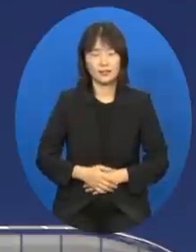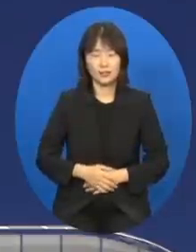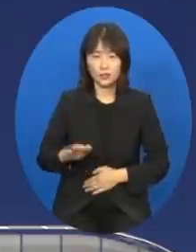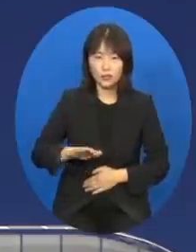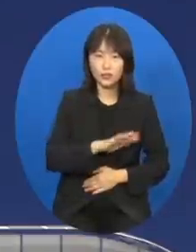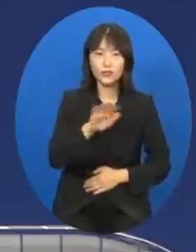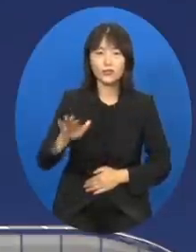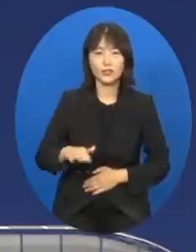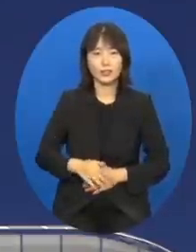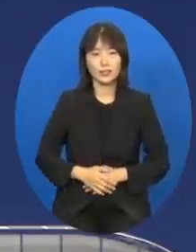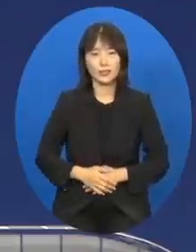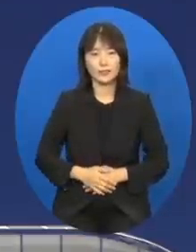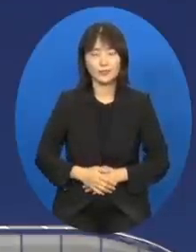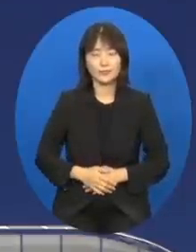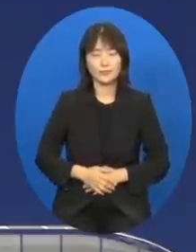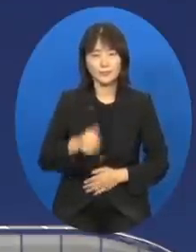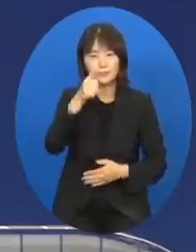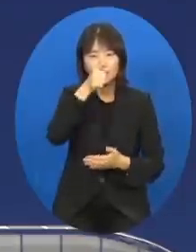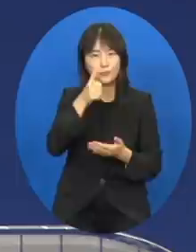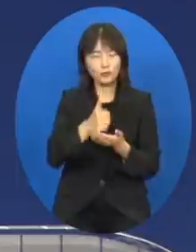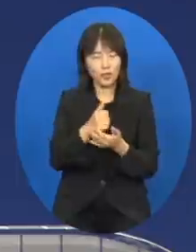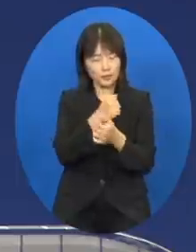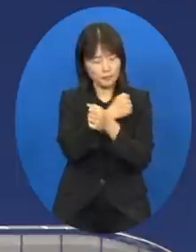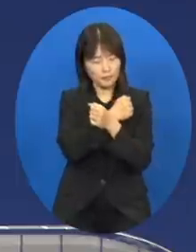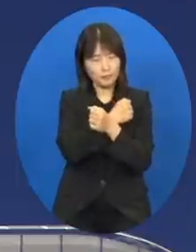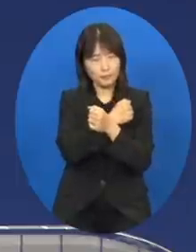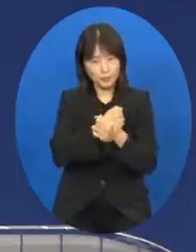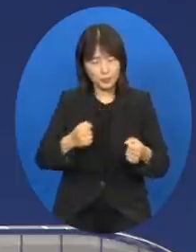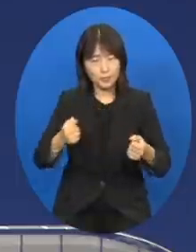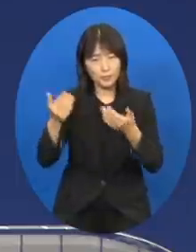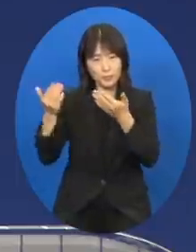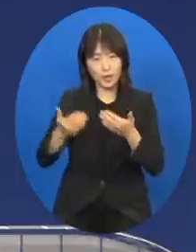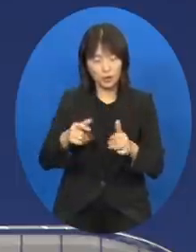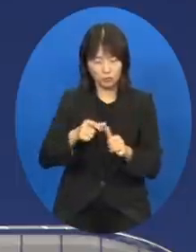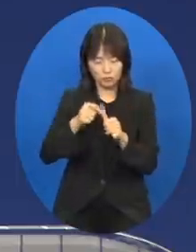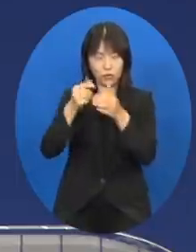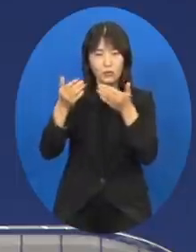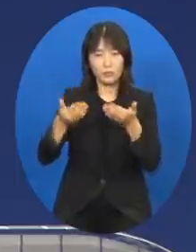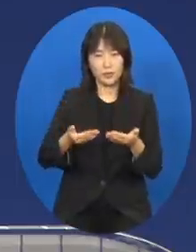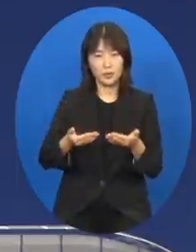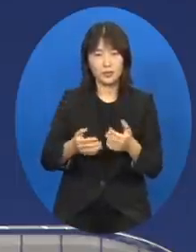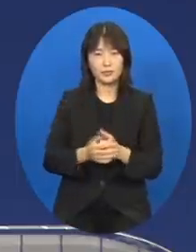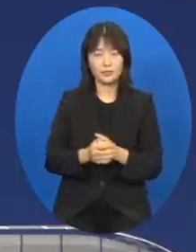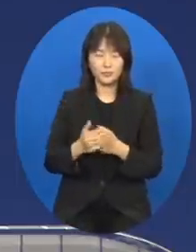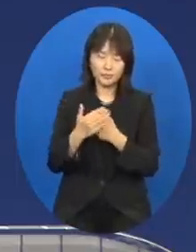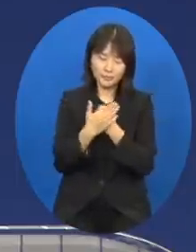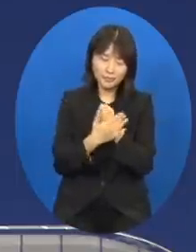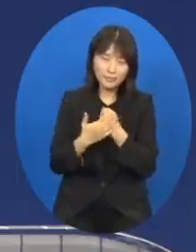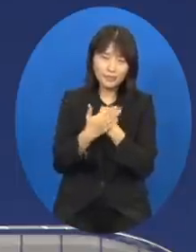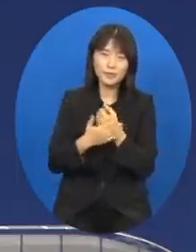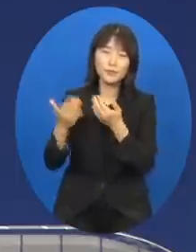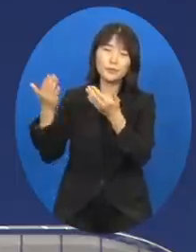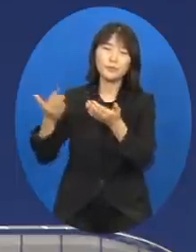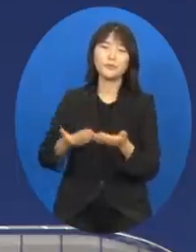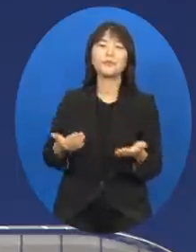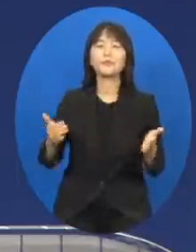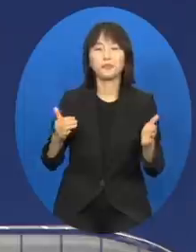우리는 죄에서 사함받고 구원받을 그런 은혜를